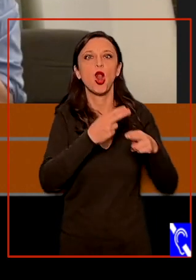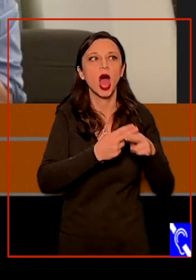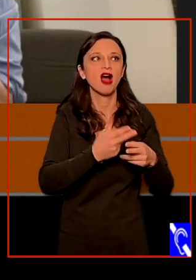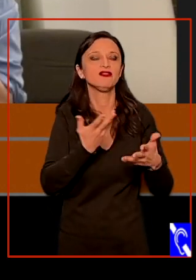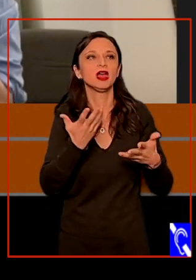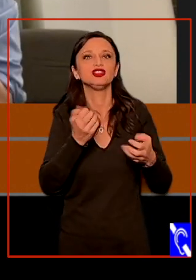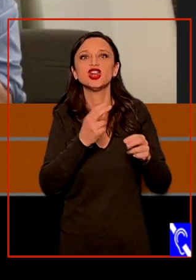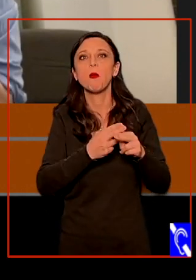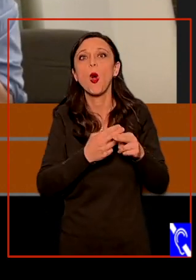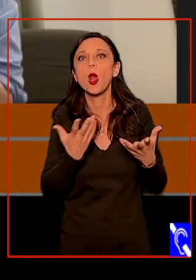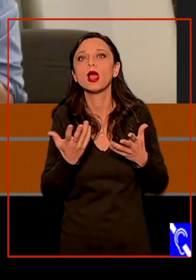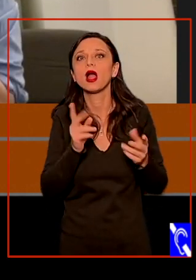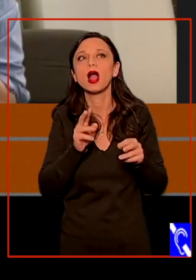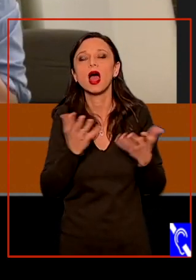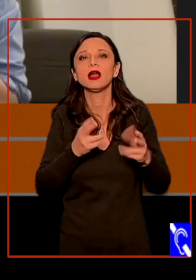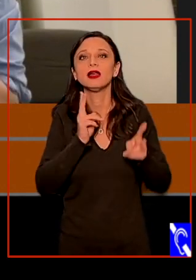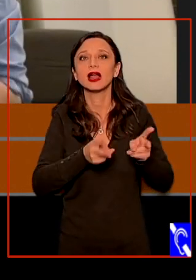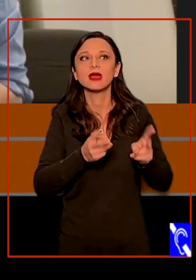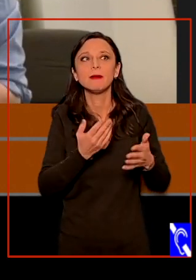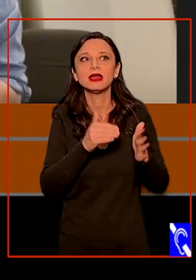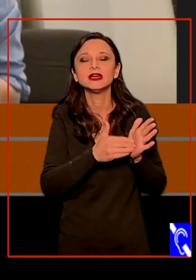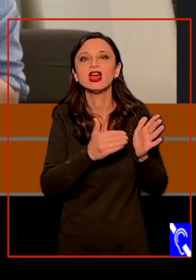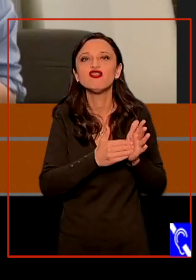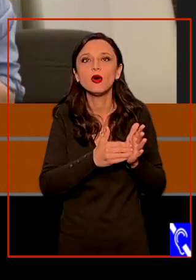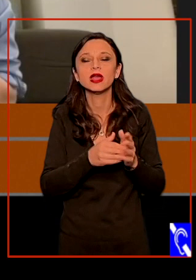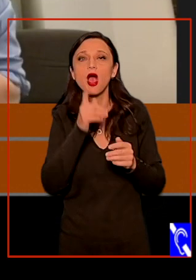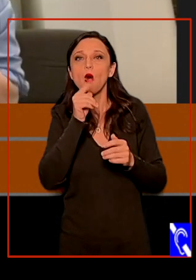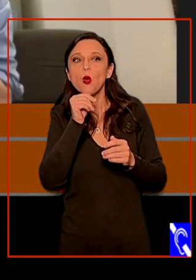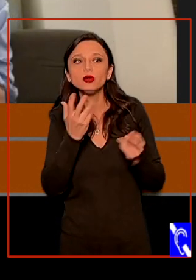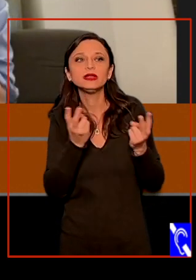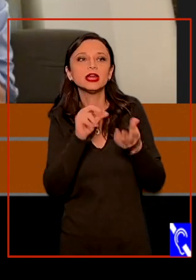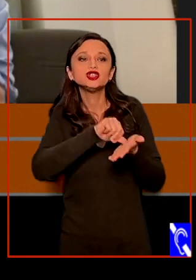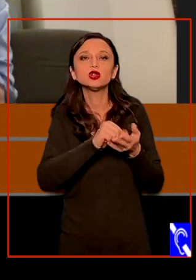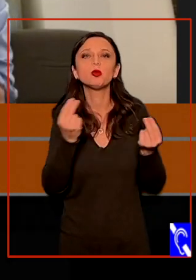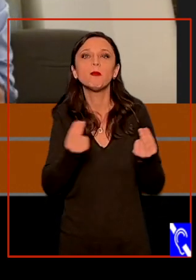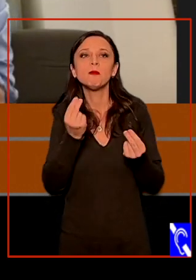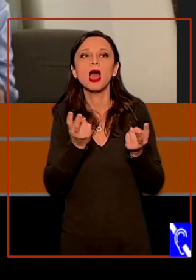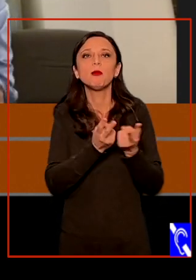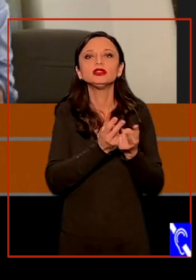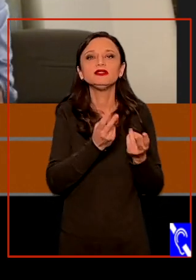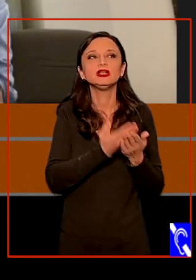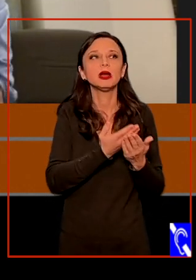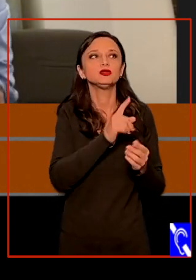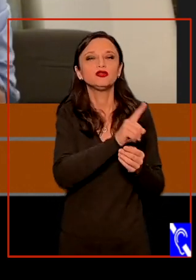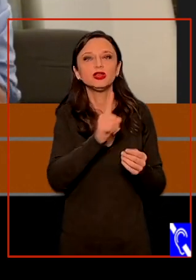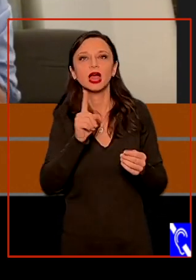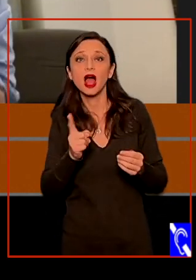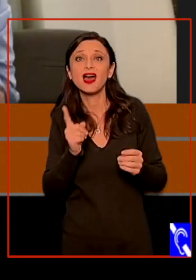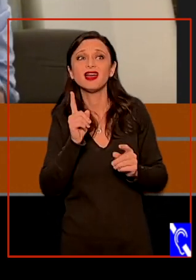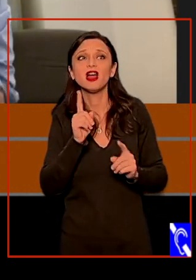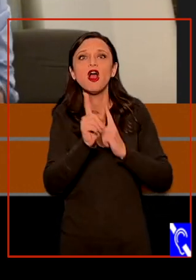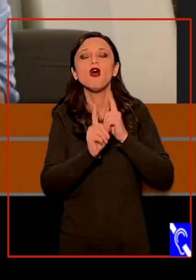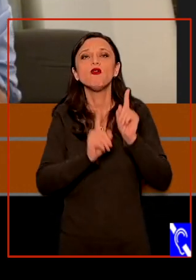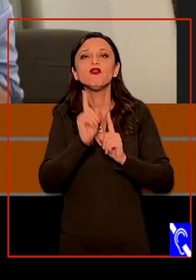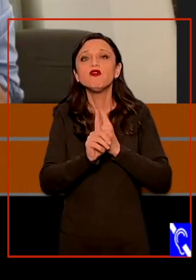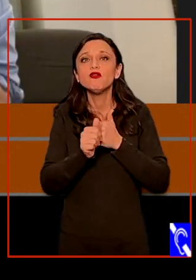bolnavi, ce boli au? În centru care ar fi mai bine pentru ei să meargă, având în vedere